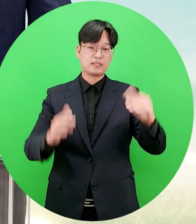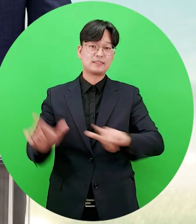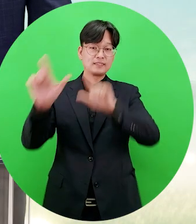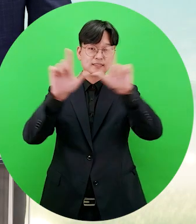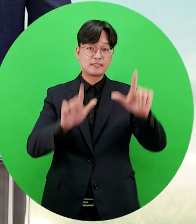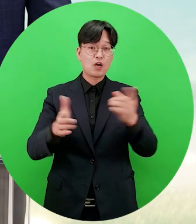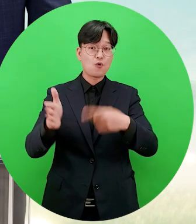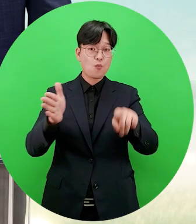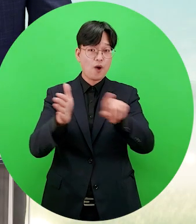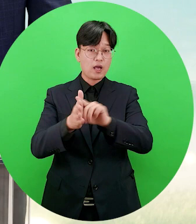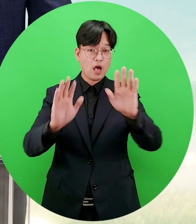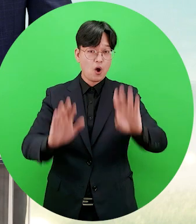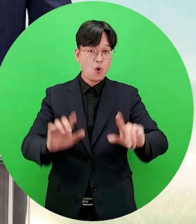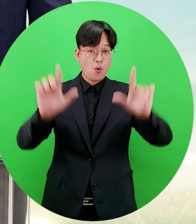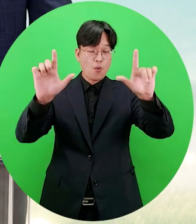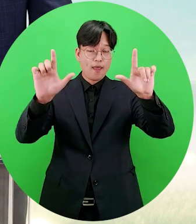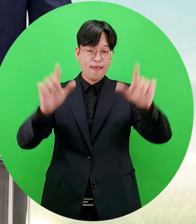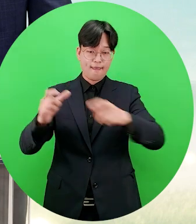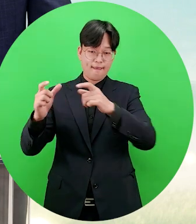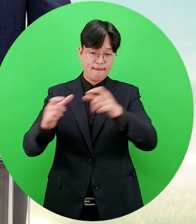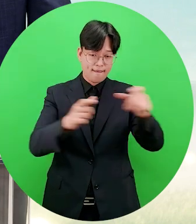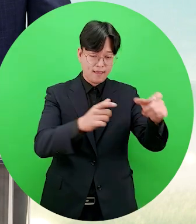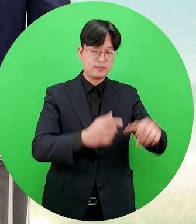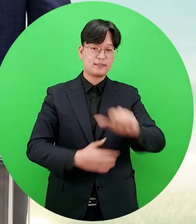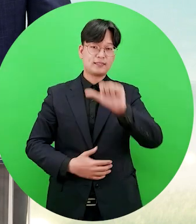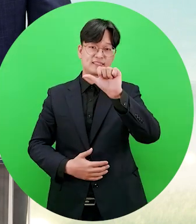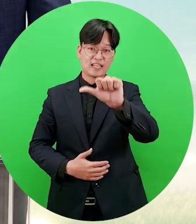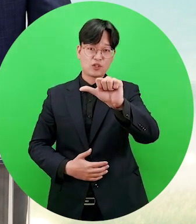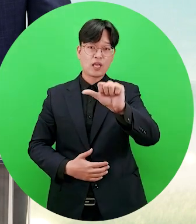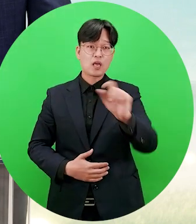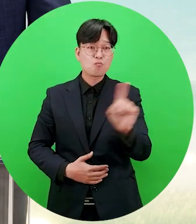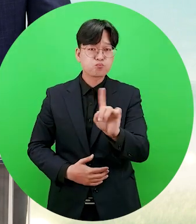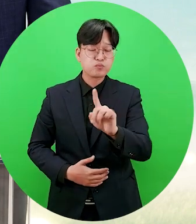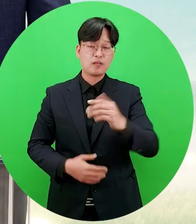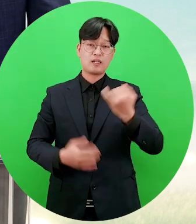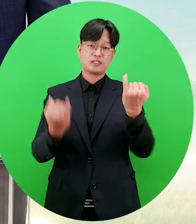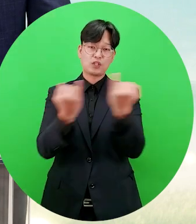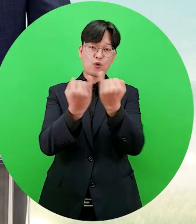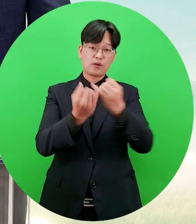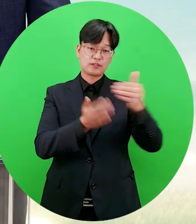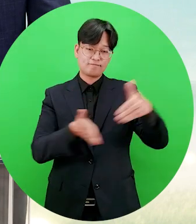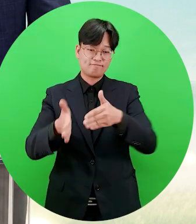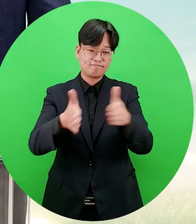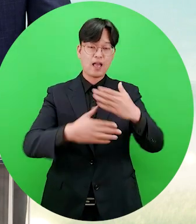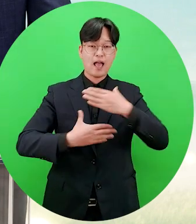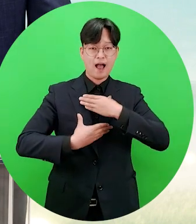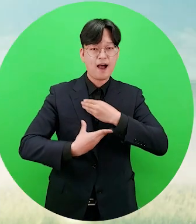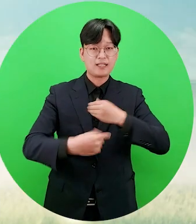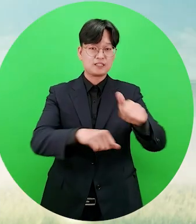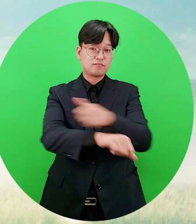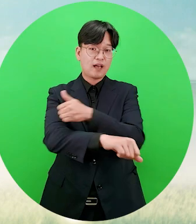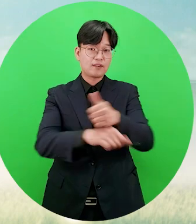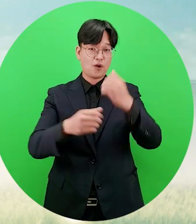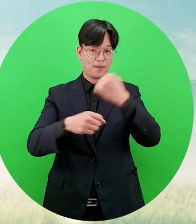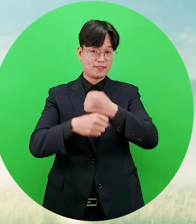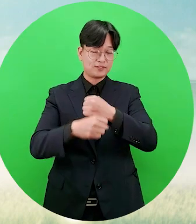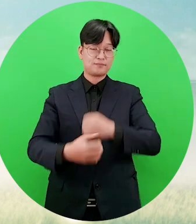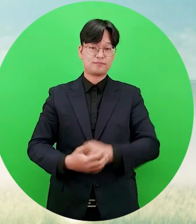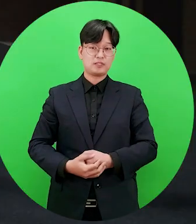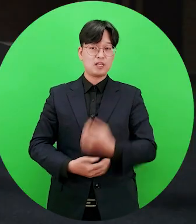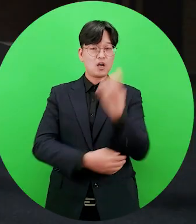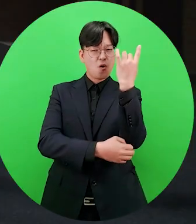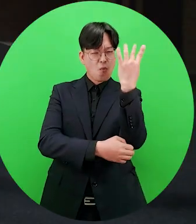올해 관내 취약 지역 5개소에 여성 안심 귀갓길을 추가 조성합니다. 기존 설치되어